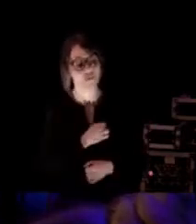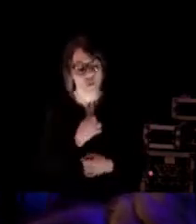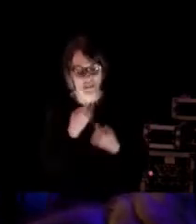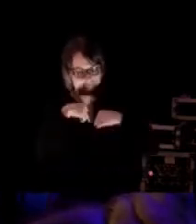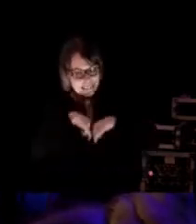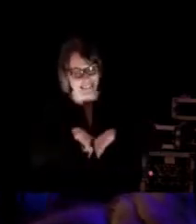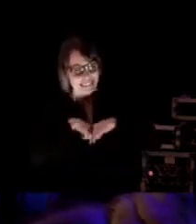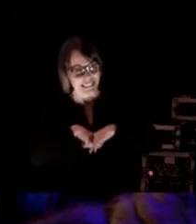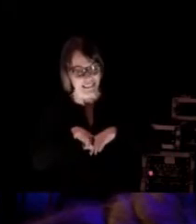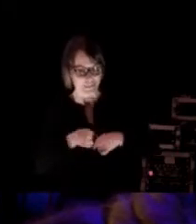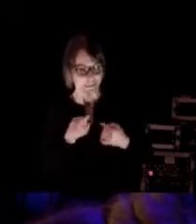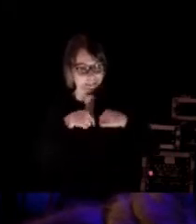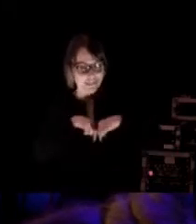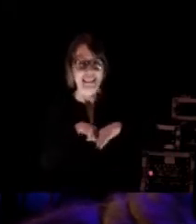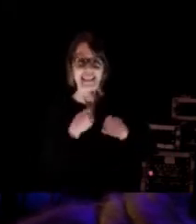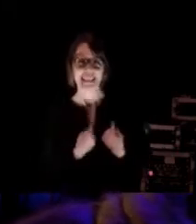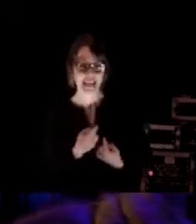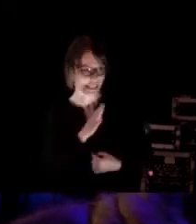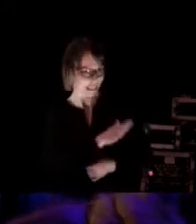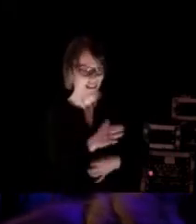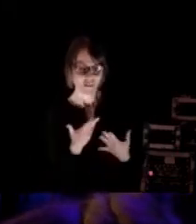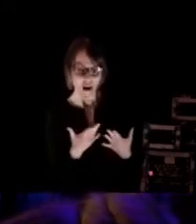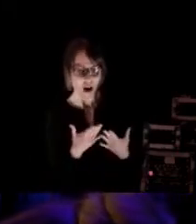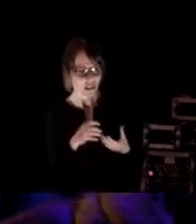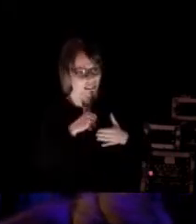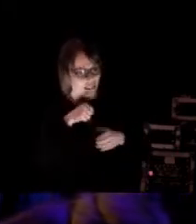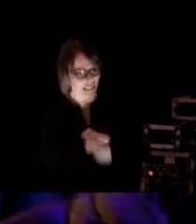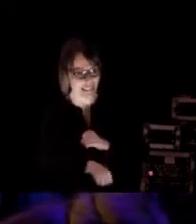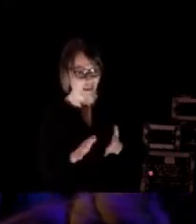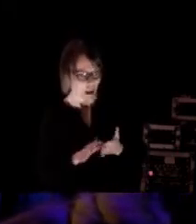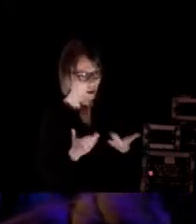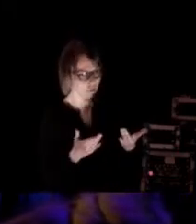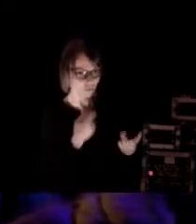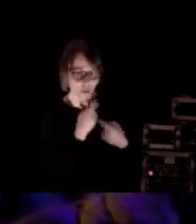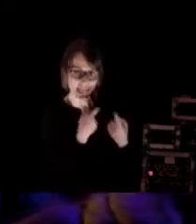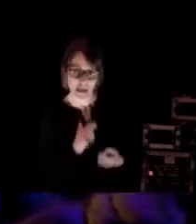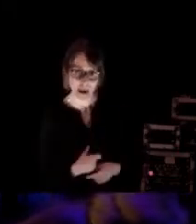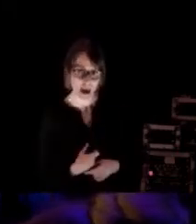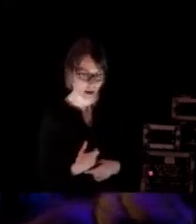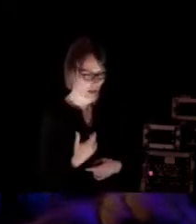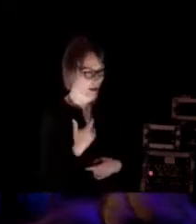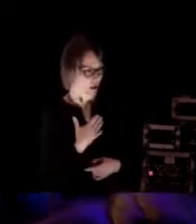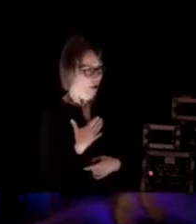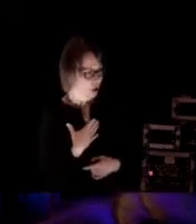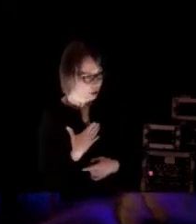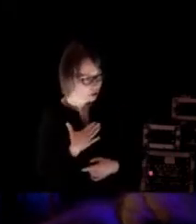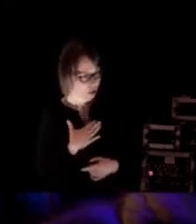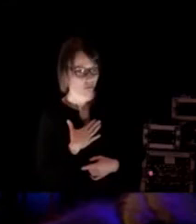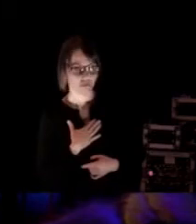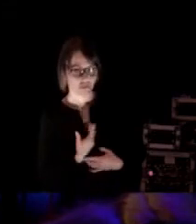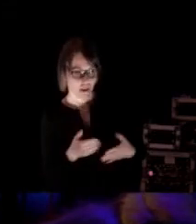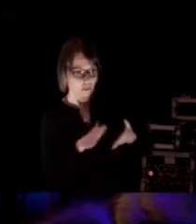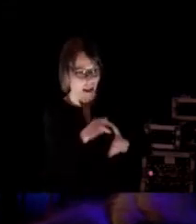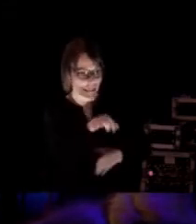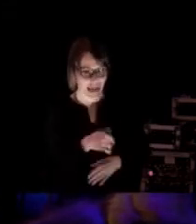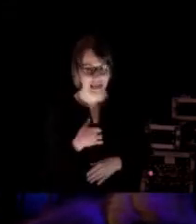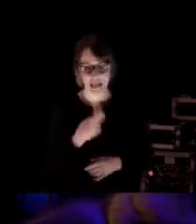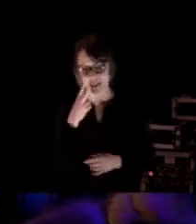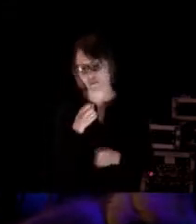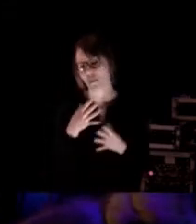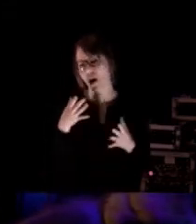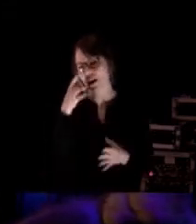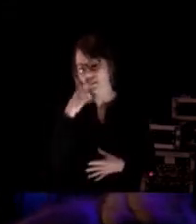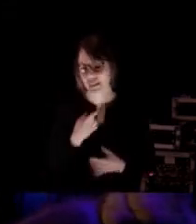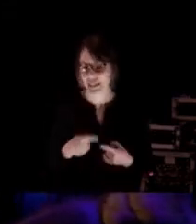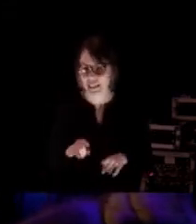vondt innerst i hjertet ditt? Hva er det du sliter med? Du må fortelle meg, jeg har lyst til å være der for deg. Jeg har sett mange mennesker gitt opp hele